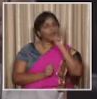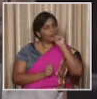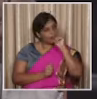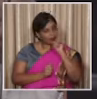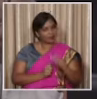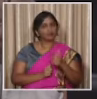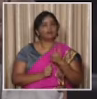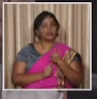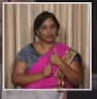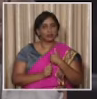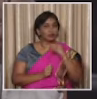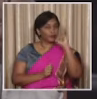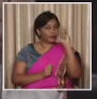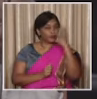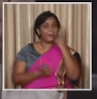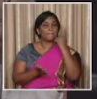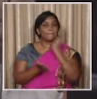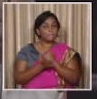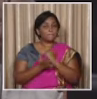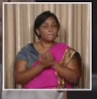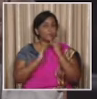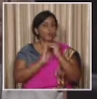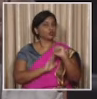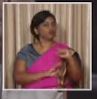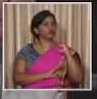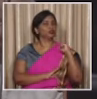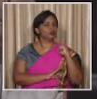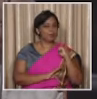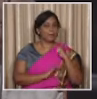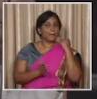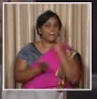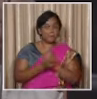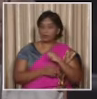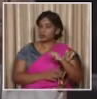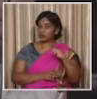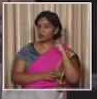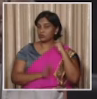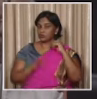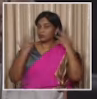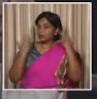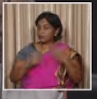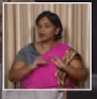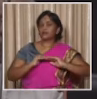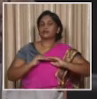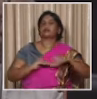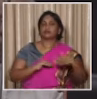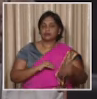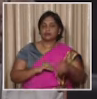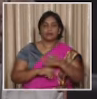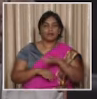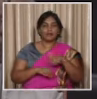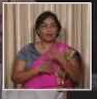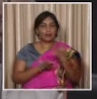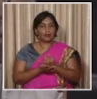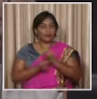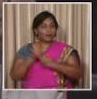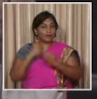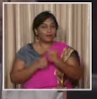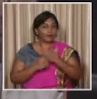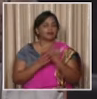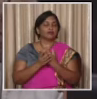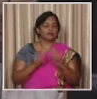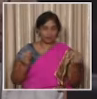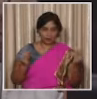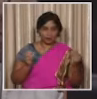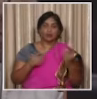වශයෙන්ම අපිට තිබුණේ පළමුවෙම බැංකු ශක්තිමත් කරන්න. බැංකු ශක්තිමත් වුණයන් පස්සේ විතරයි පරාටේ ක්‍රමය අහෝසි කරන්න